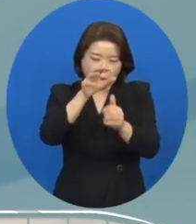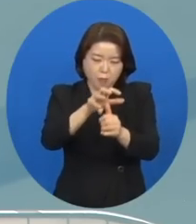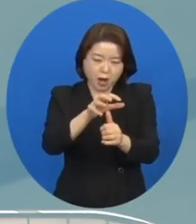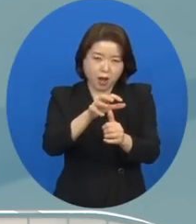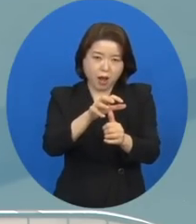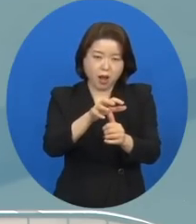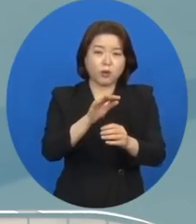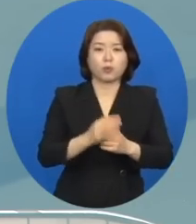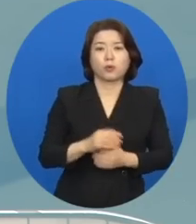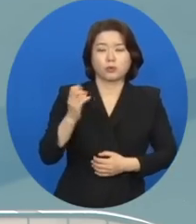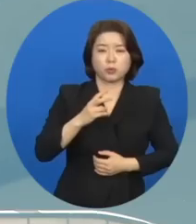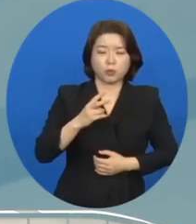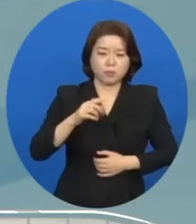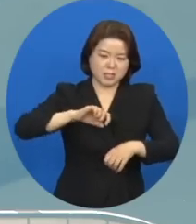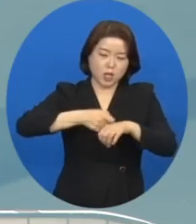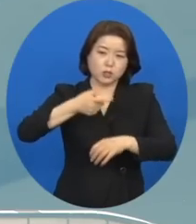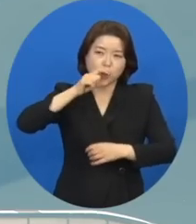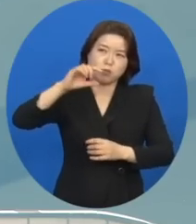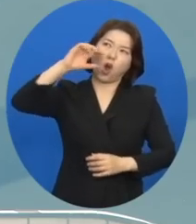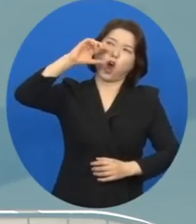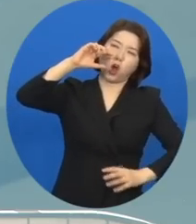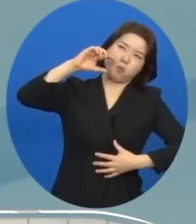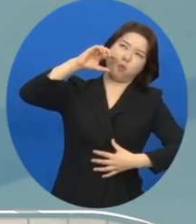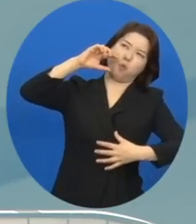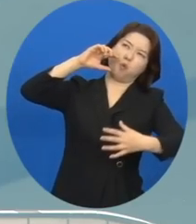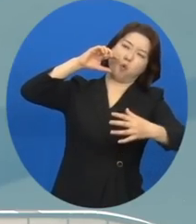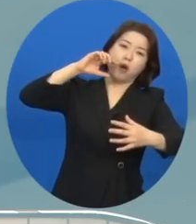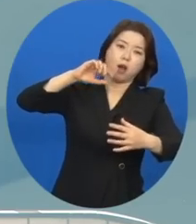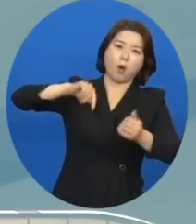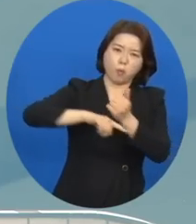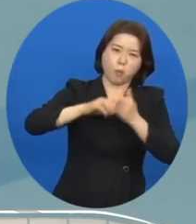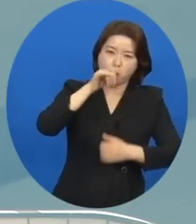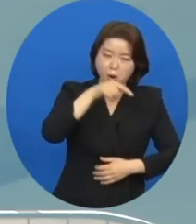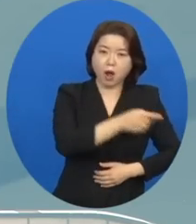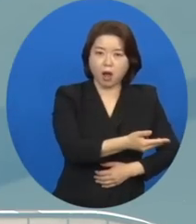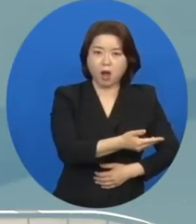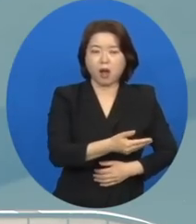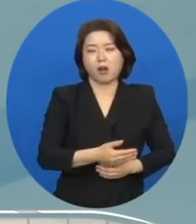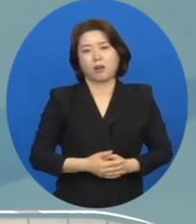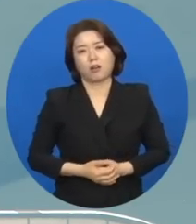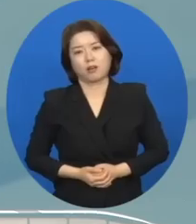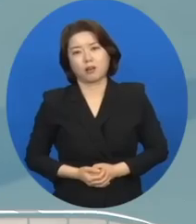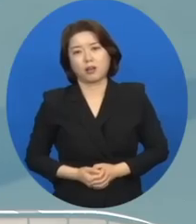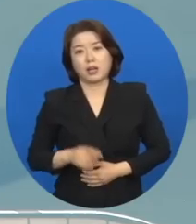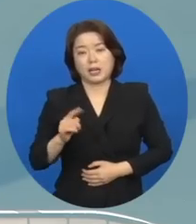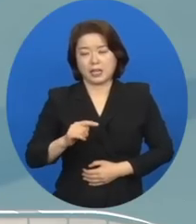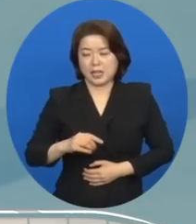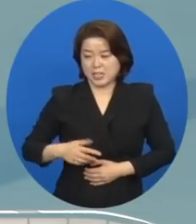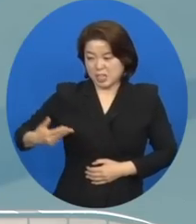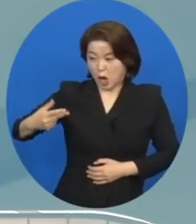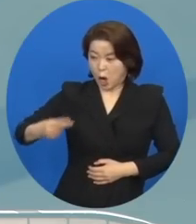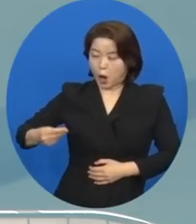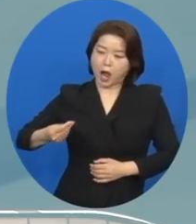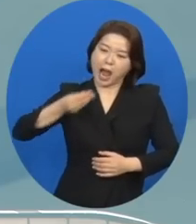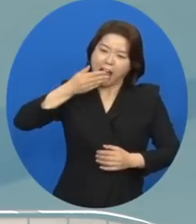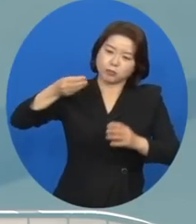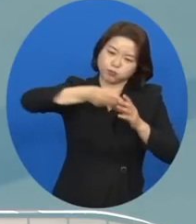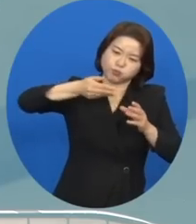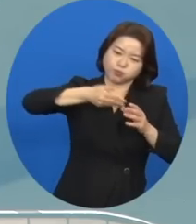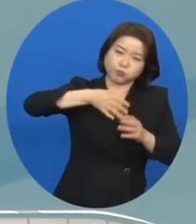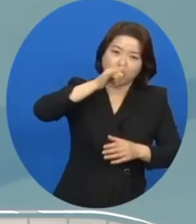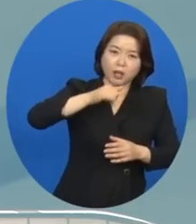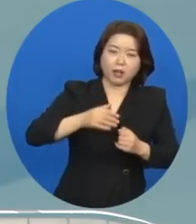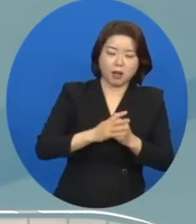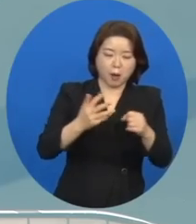남산처럼 되고요. 그 다음에 자신이 도무지 견딜 수 없는 고난, 자신의 변을 먹게 하고 막 이 80시간